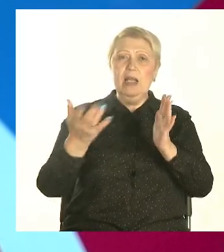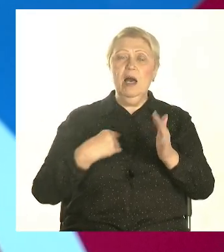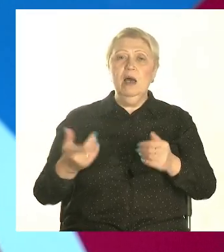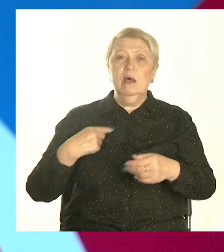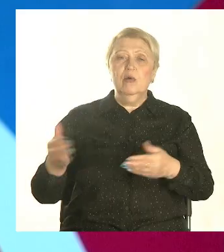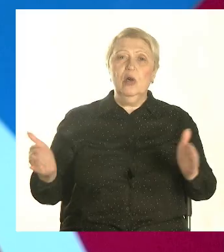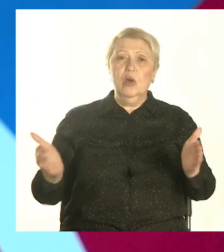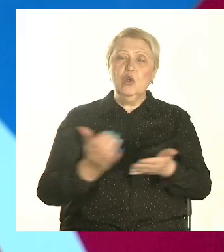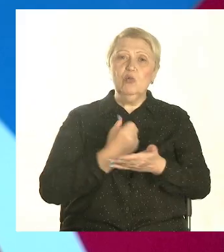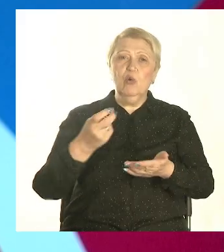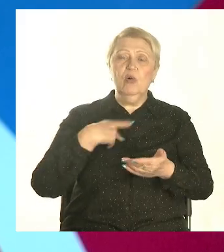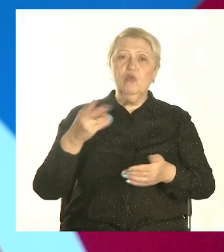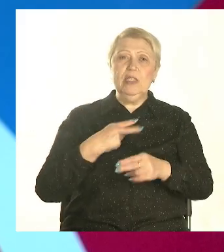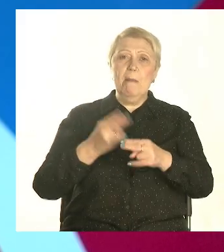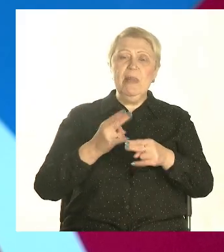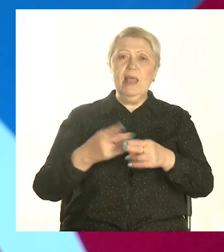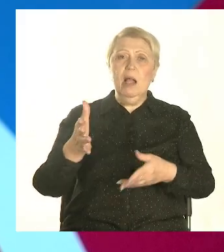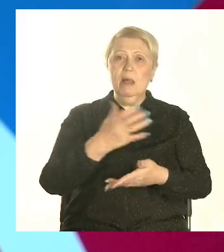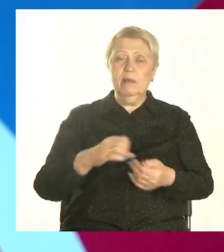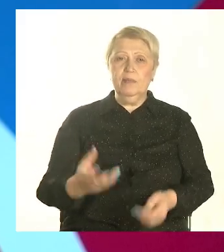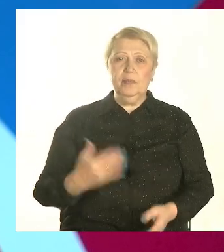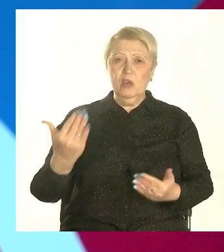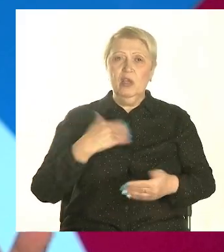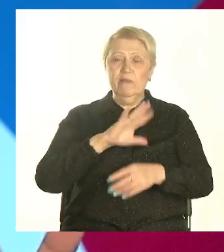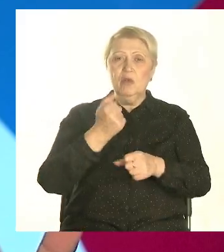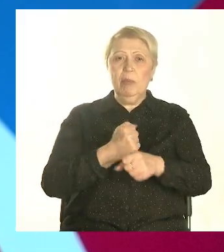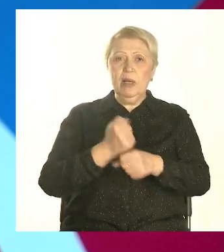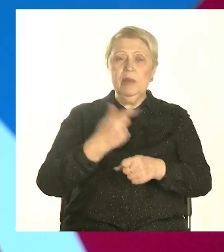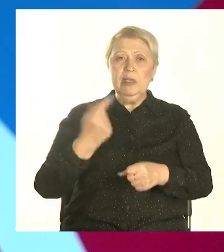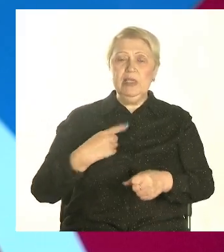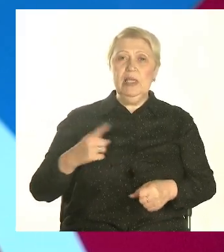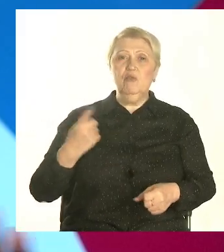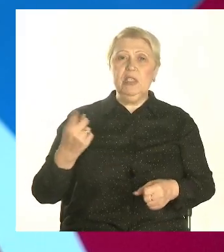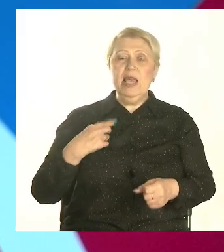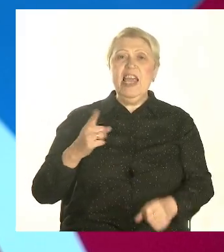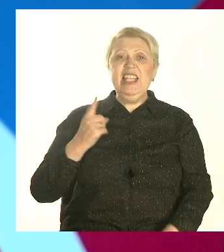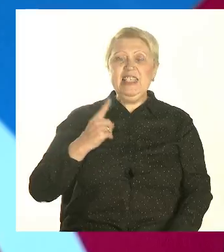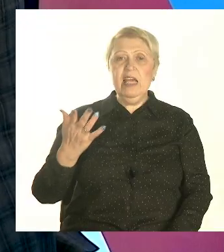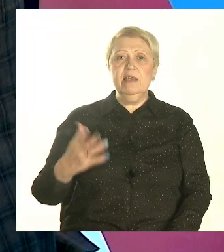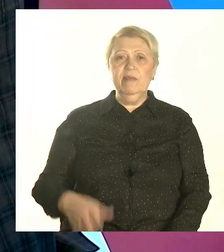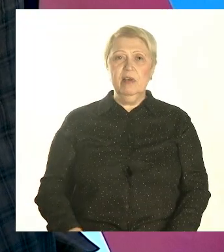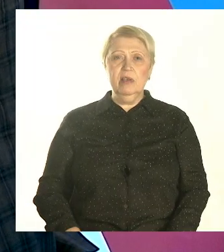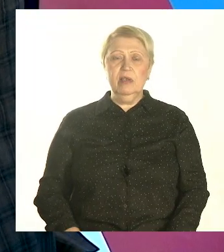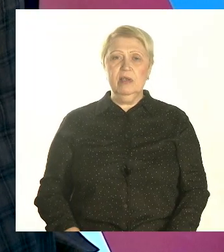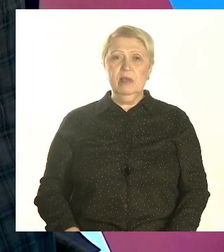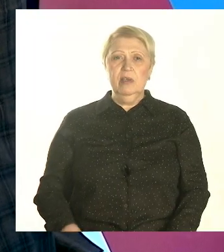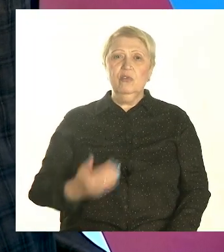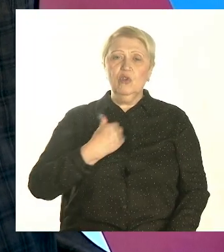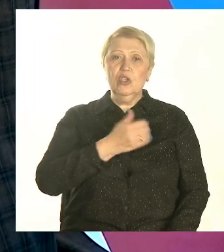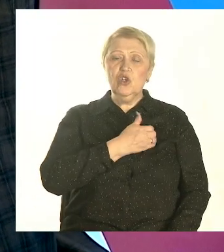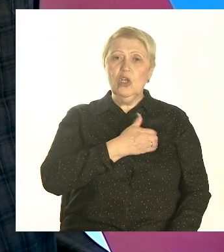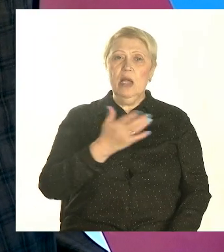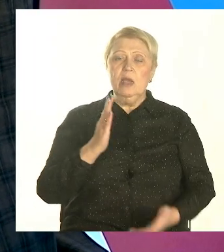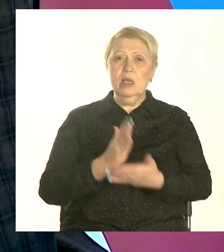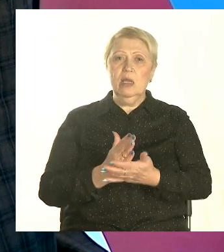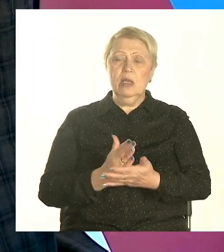при этом, мы, кстати, с вами уже обсуждали в этой студии, что сейчас прорабатывается инициатива, где при условии, что, допустим, вот в моем дворе происходит этот раздельный сбор,